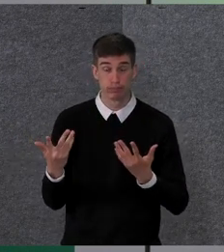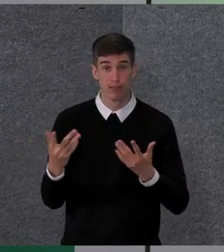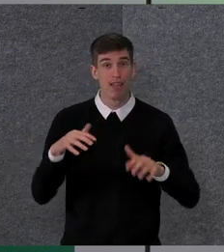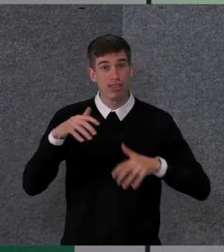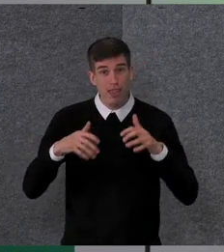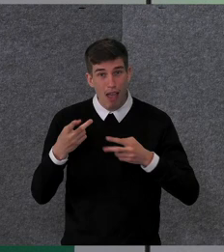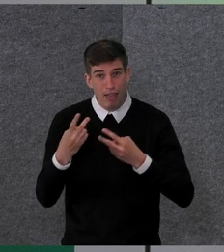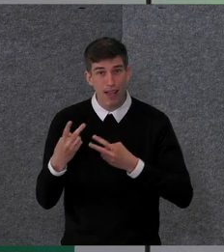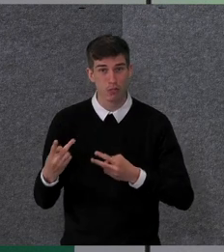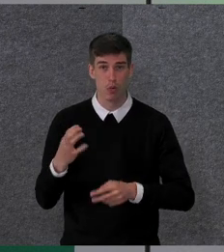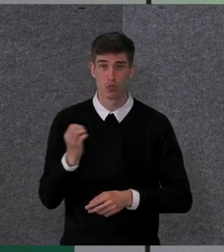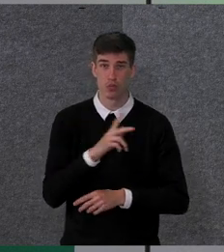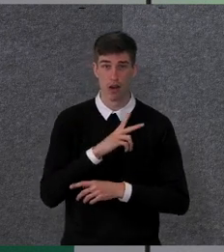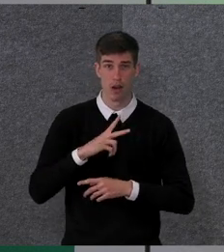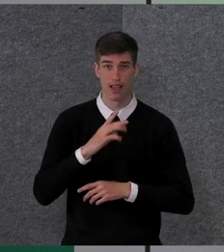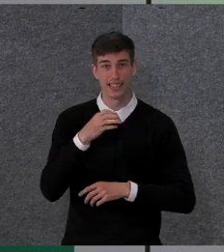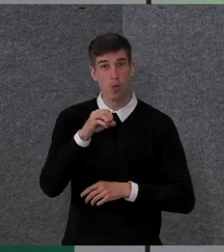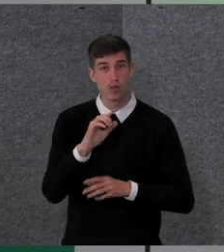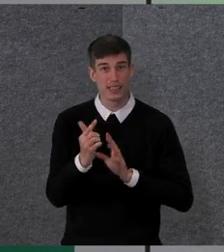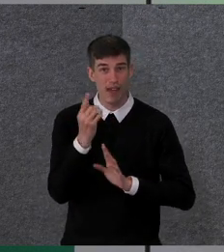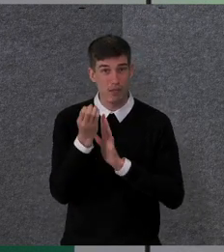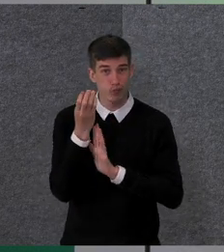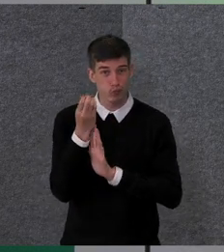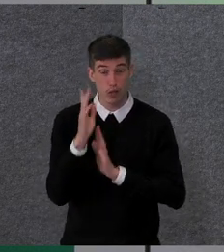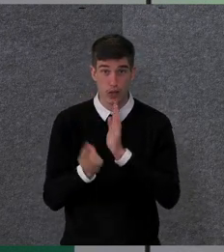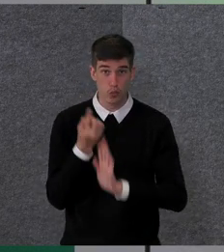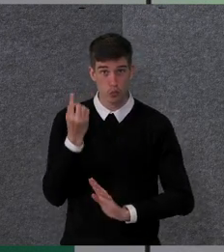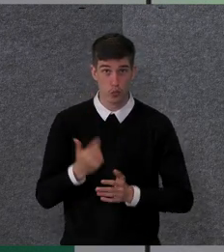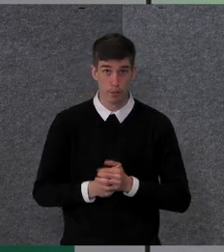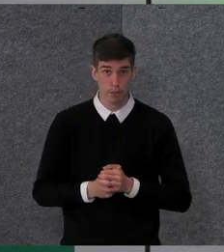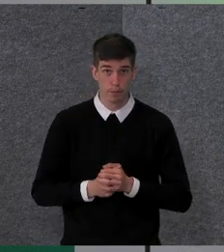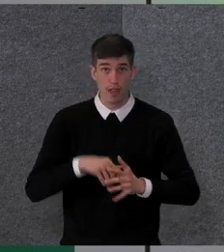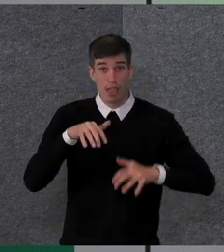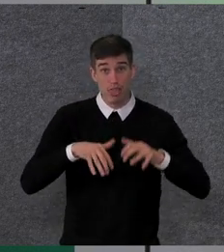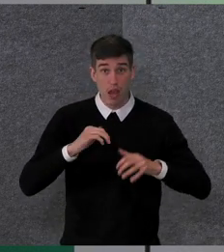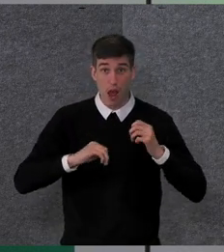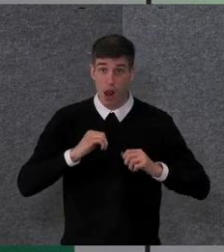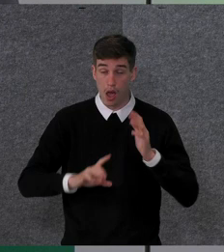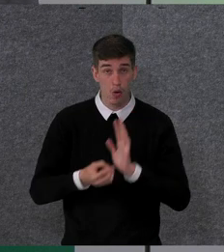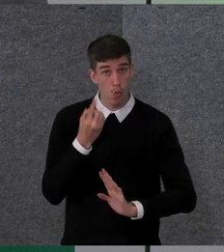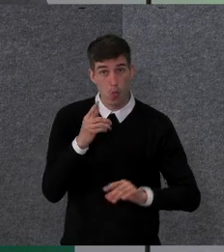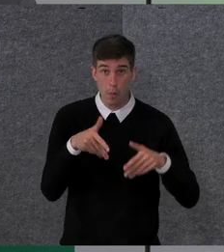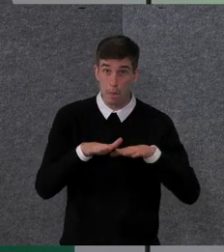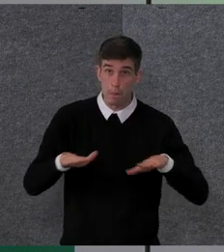alles Gründe für riesige Mengen von CO2-Emissionen, extremes Tierleid, von Bodenverschmutzung, von